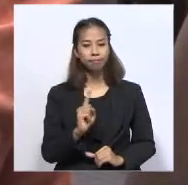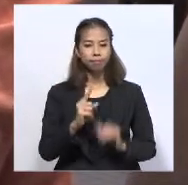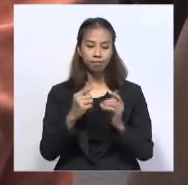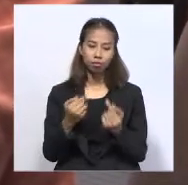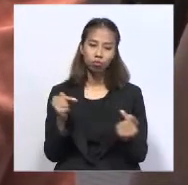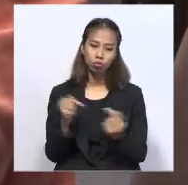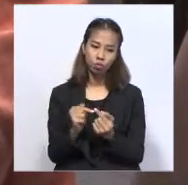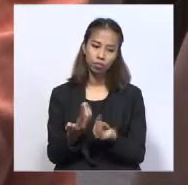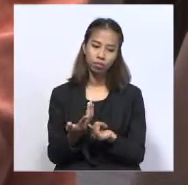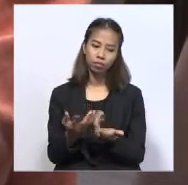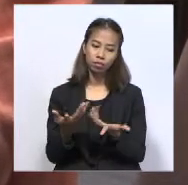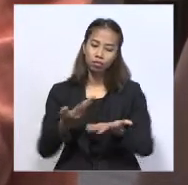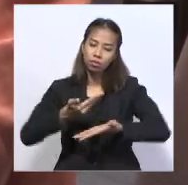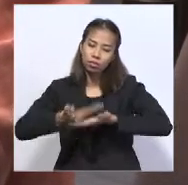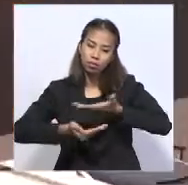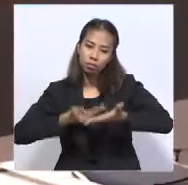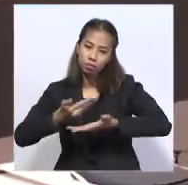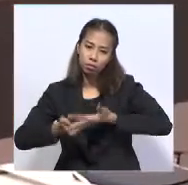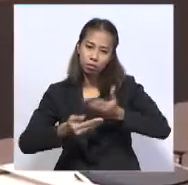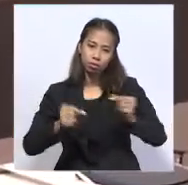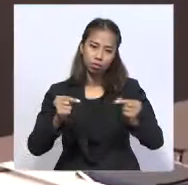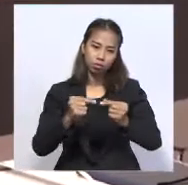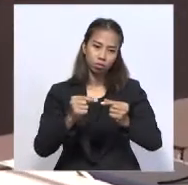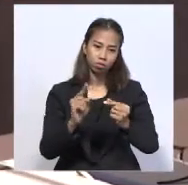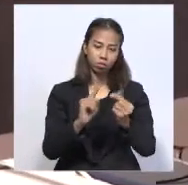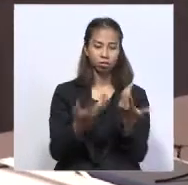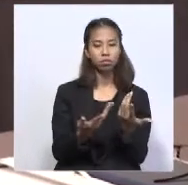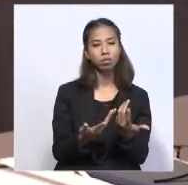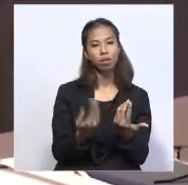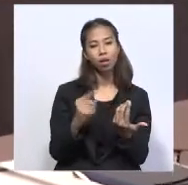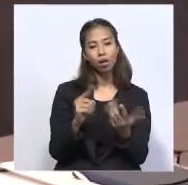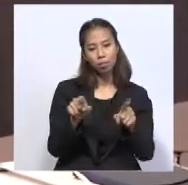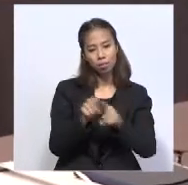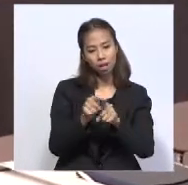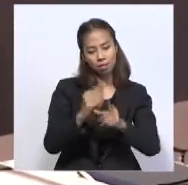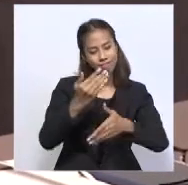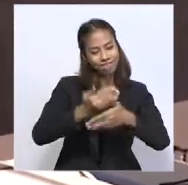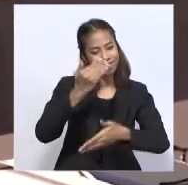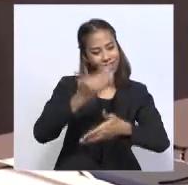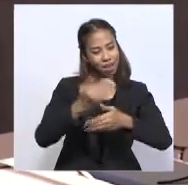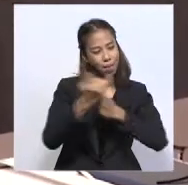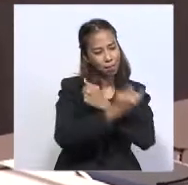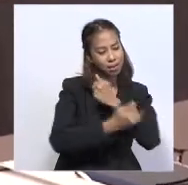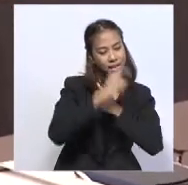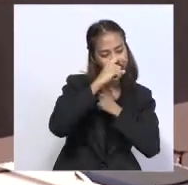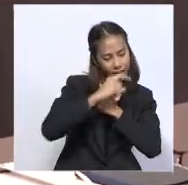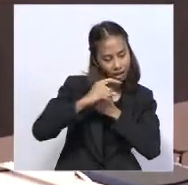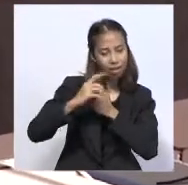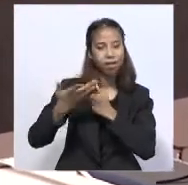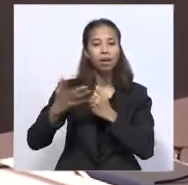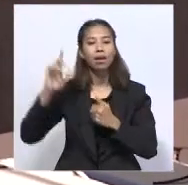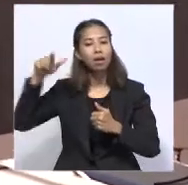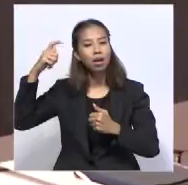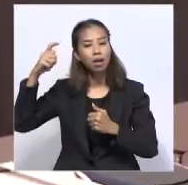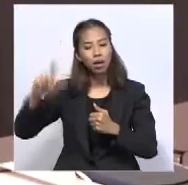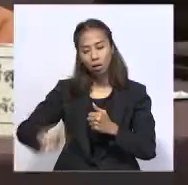จุดผ่อนปรนนะครับทางการค้าช่องสายตะกู่อำเภอบ้านกรวดให้เป็นด่านถาวรเพื่อที่จะเสริมการค้าชายแดน